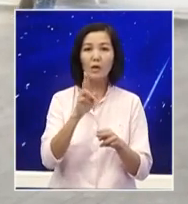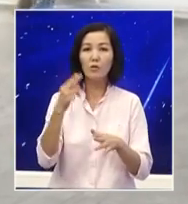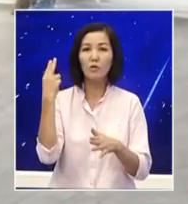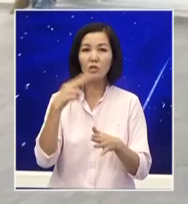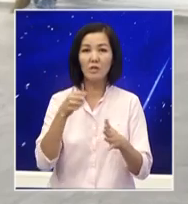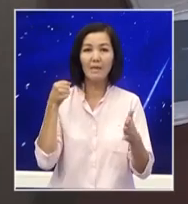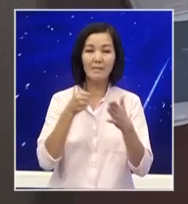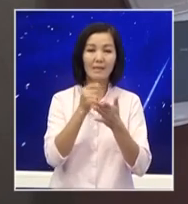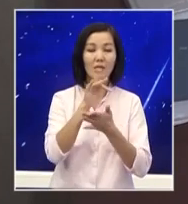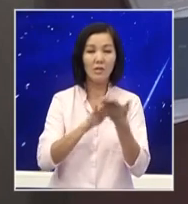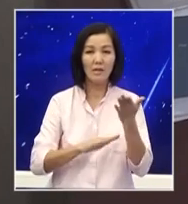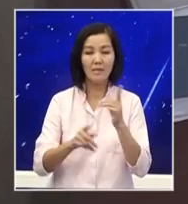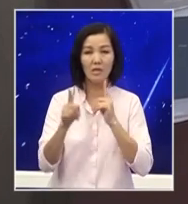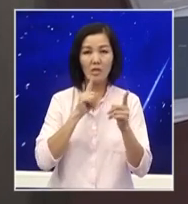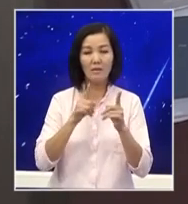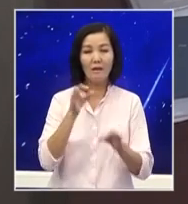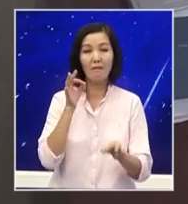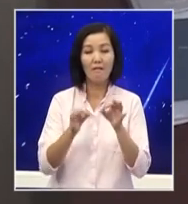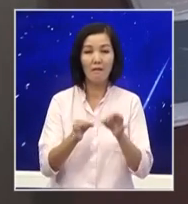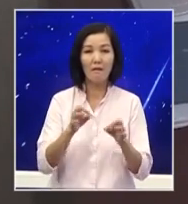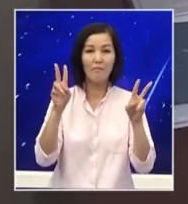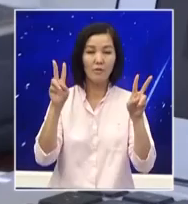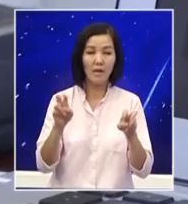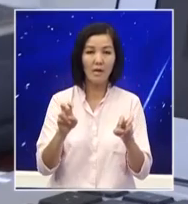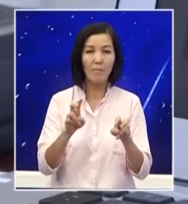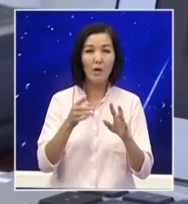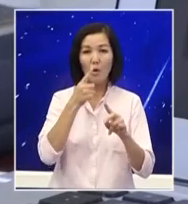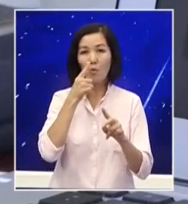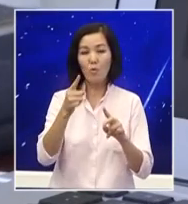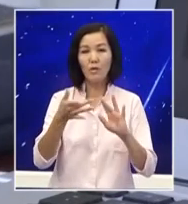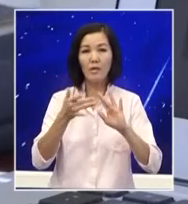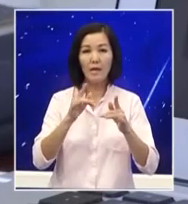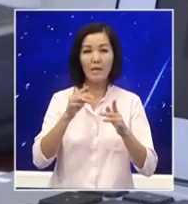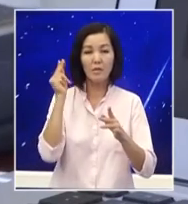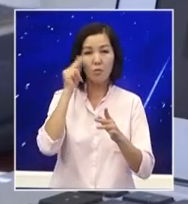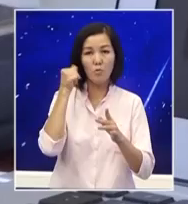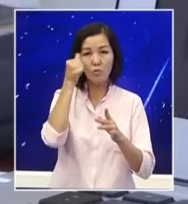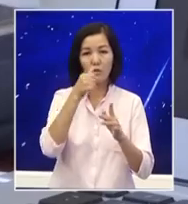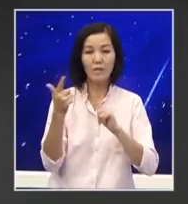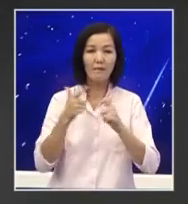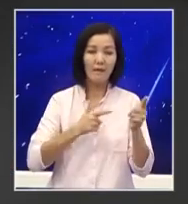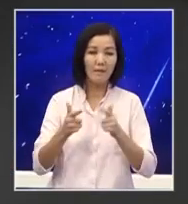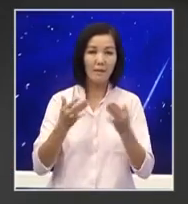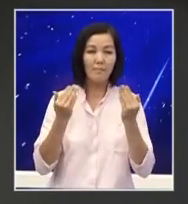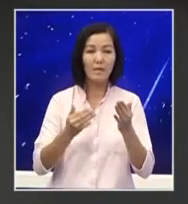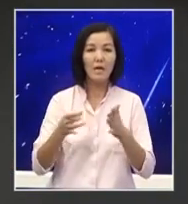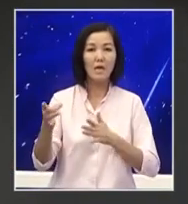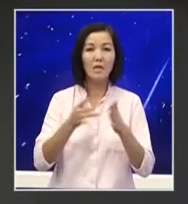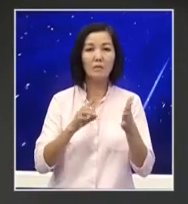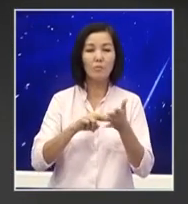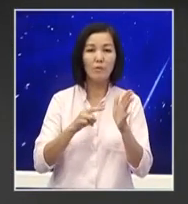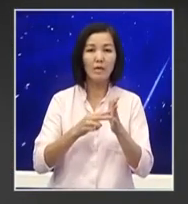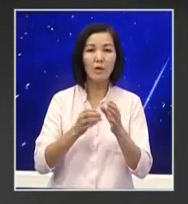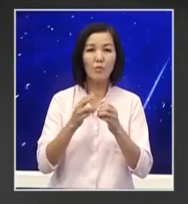дейін жалғаспақ. Жиында талқыланған тағы бір мәселе онлайн оқу жылына дайындық жайы. Биыл республика мен ел бюджетінен